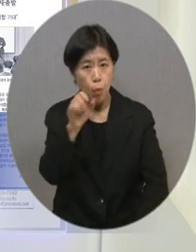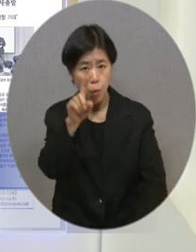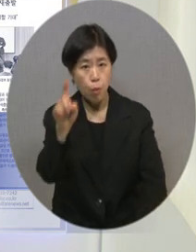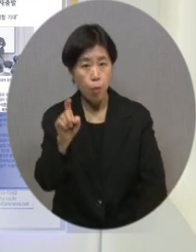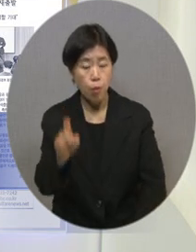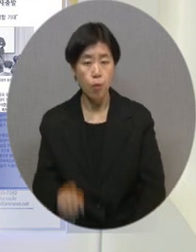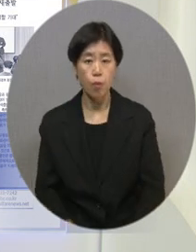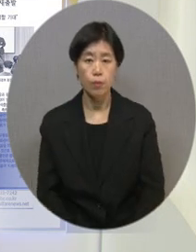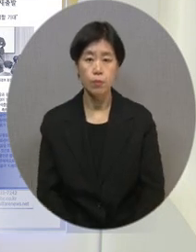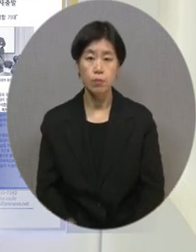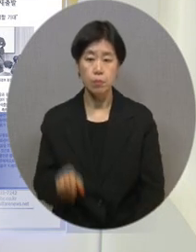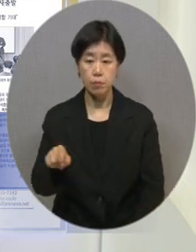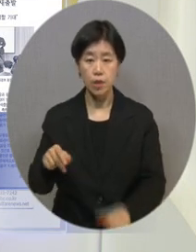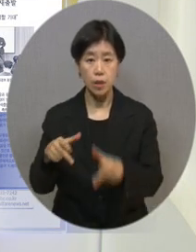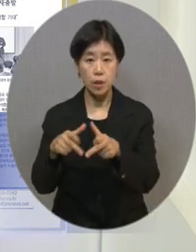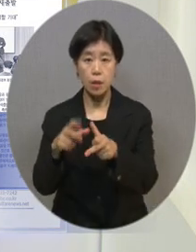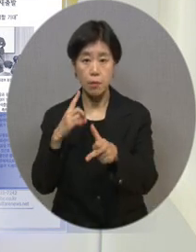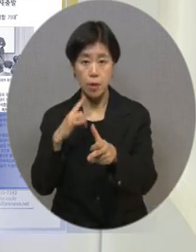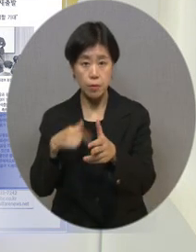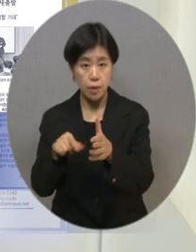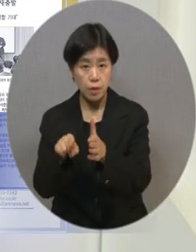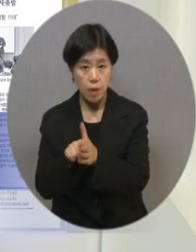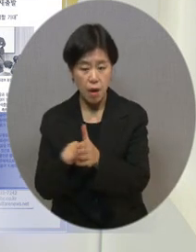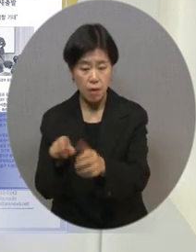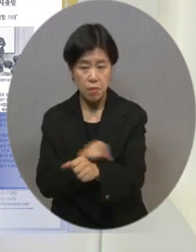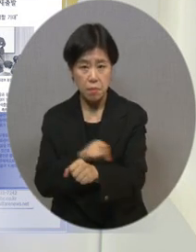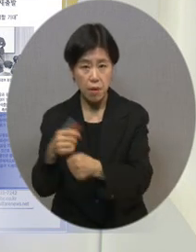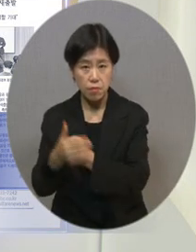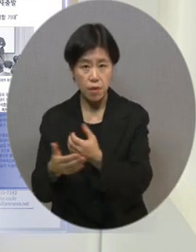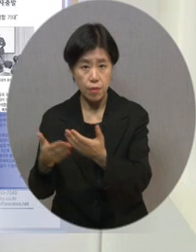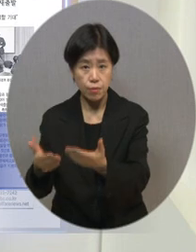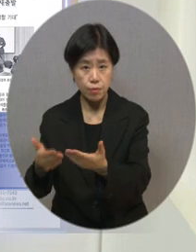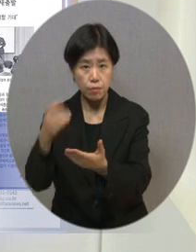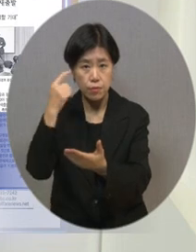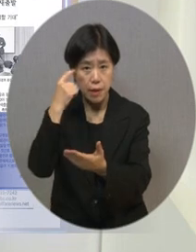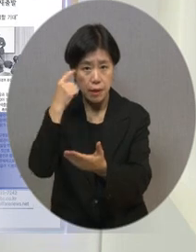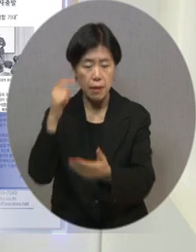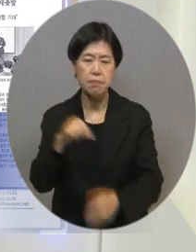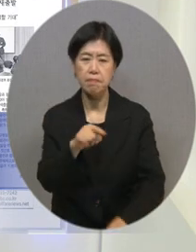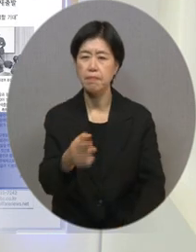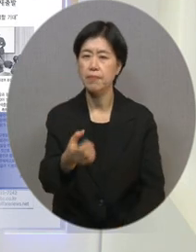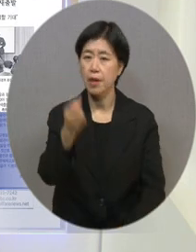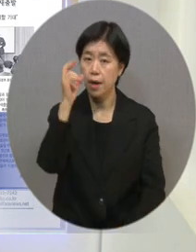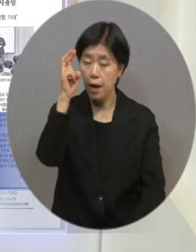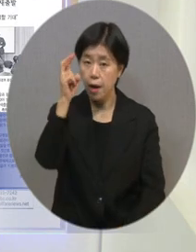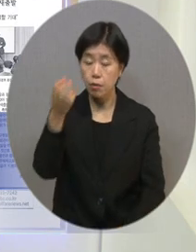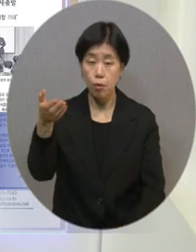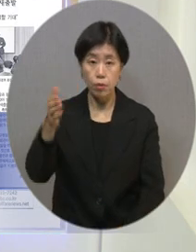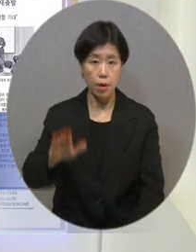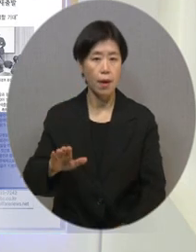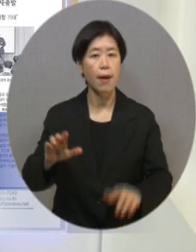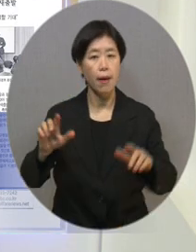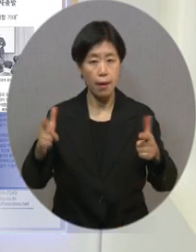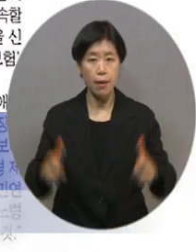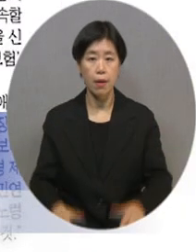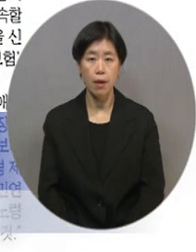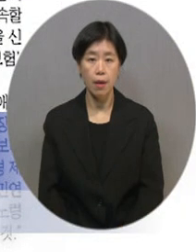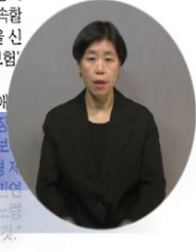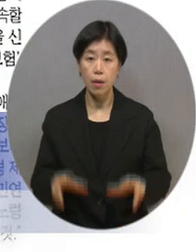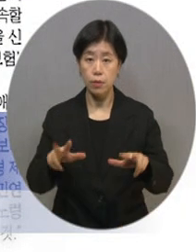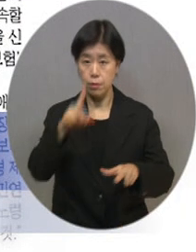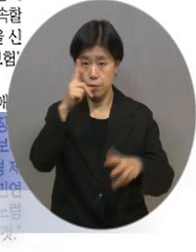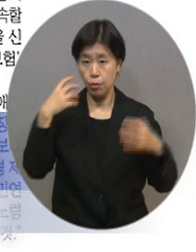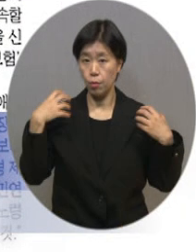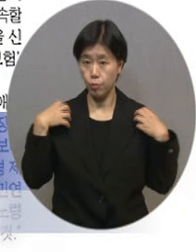수령이 장애인들만 특혜가 아니냐라고 생각하시는 분들도 있을 겁니다 그러나 그렇지 않습니다